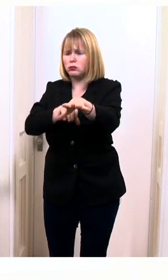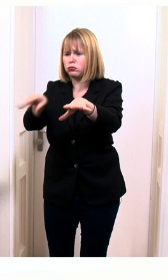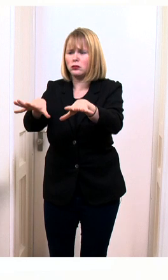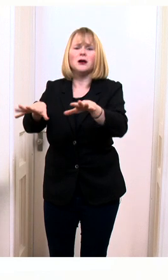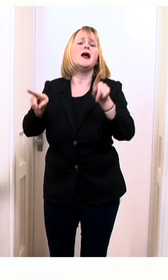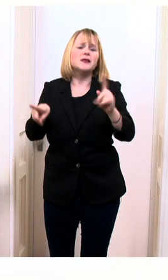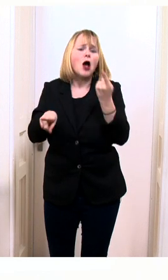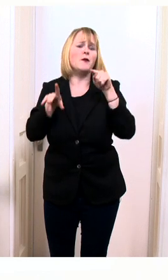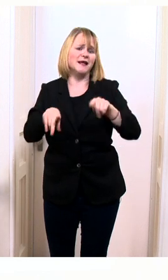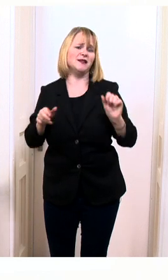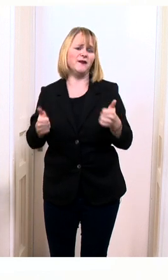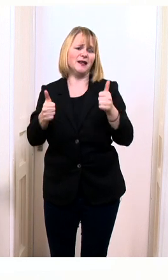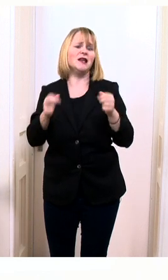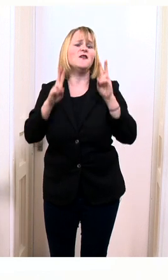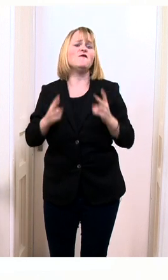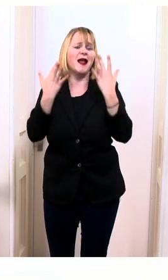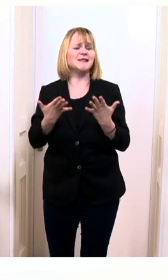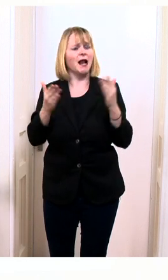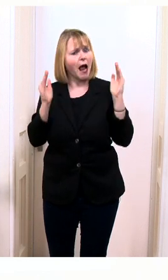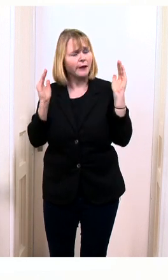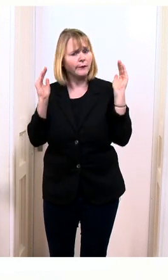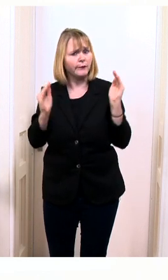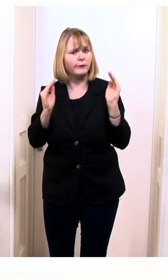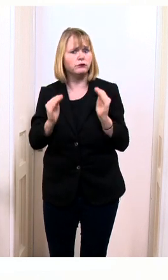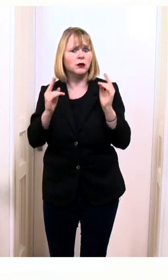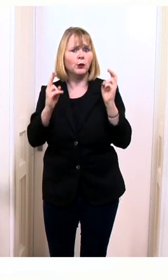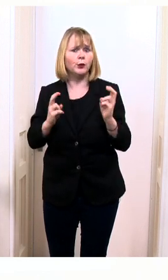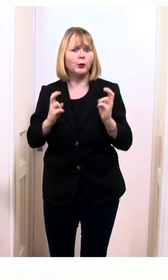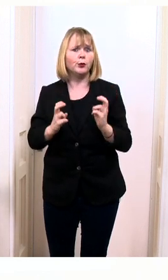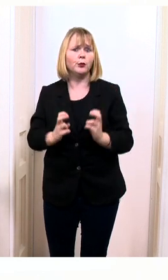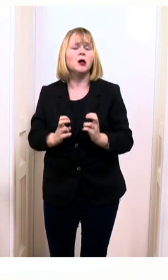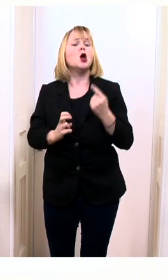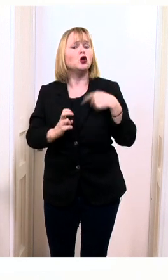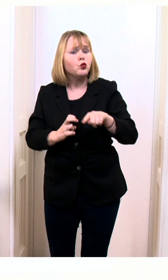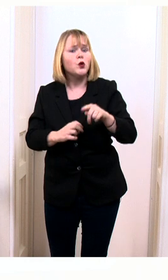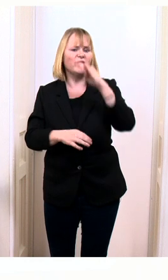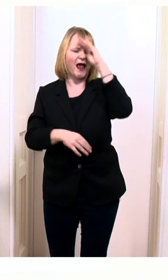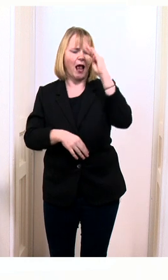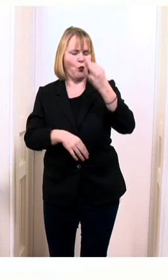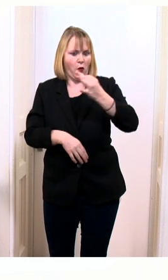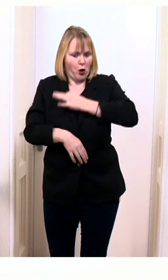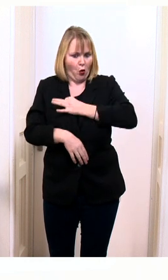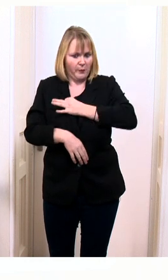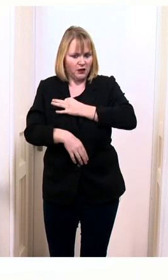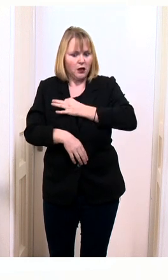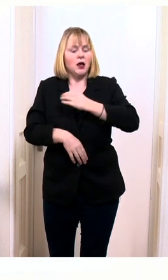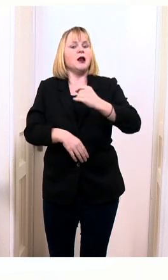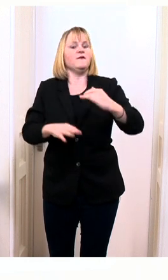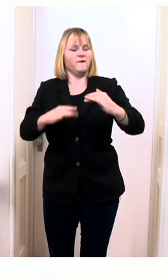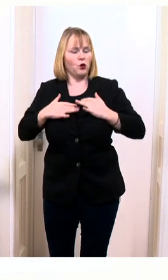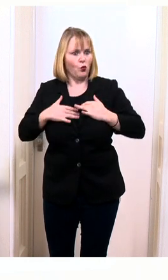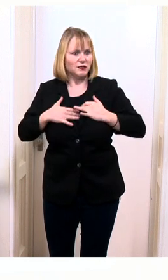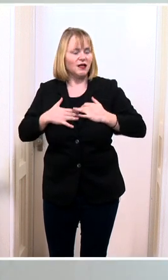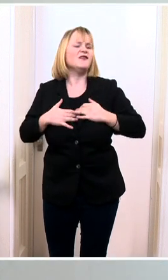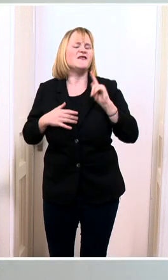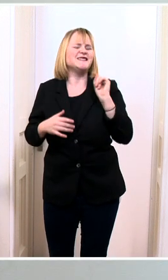sehr wichtig, die Fallzahlen runterzubringen, damit eine Erkrankung mit diesem Virus eine seltene